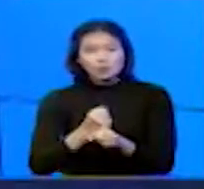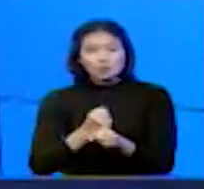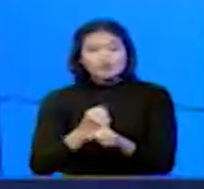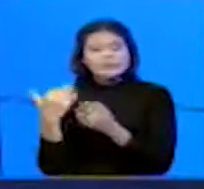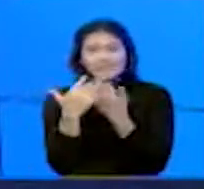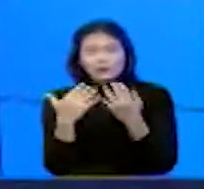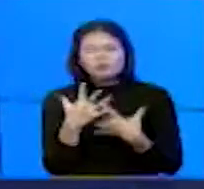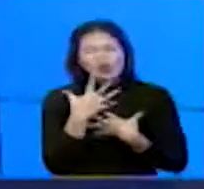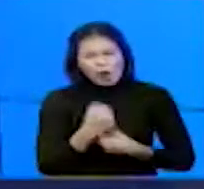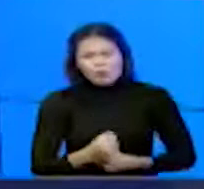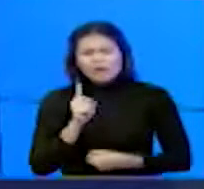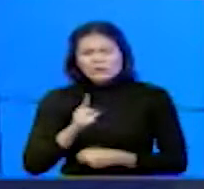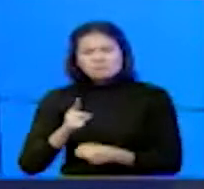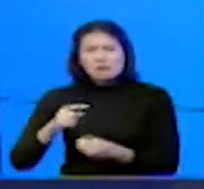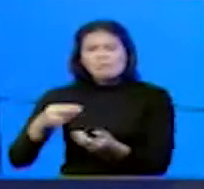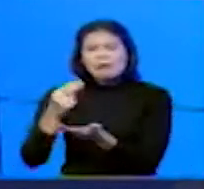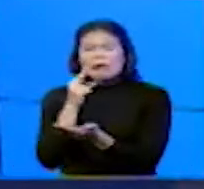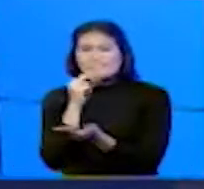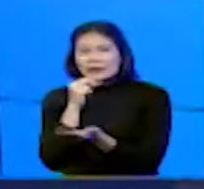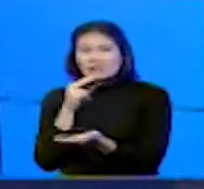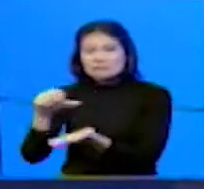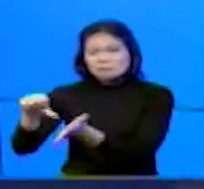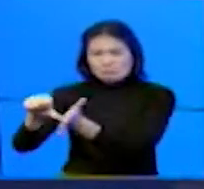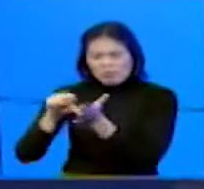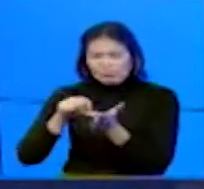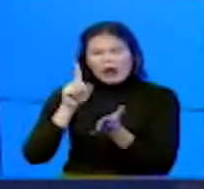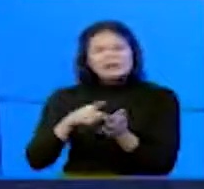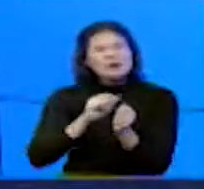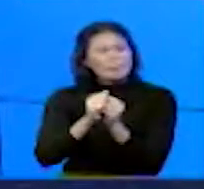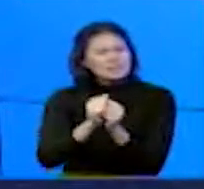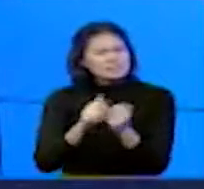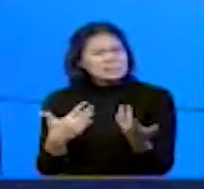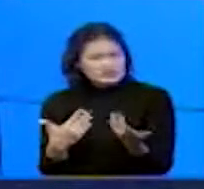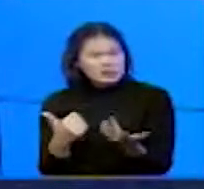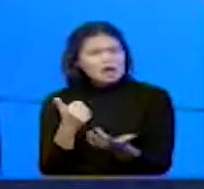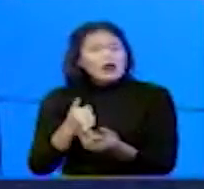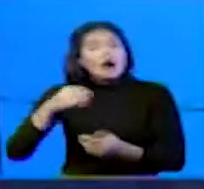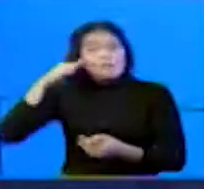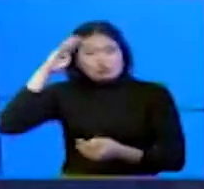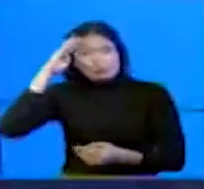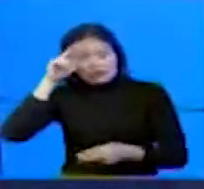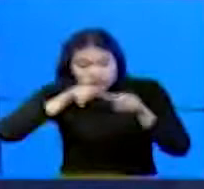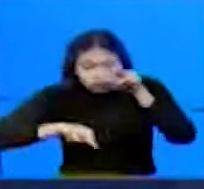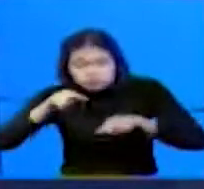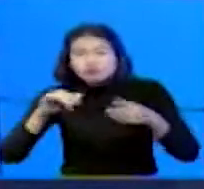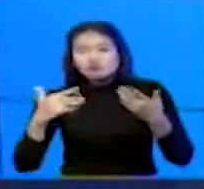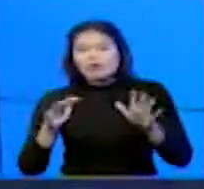berupa beras yang bercampur butiran plastik. Aparat telah menginvestigasi terkait kasus ini.